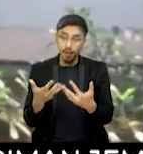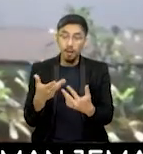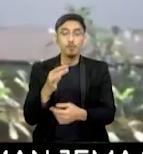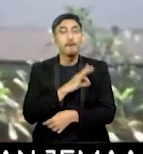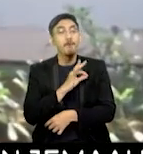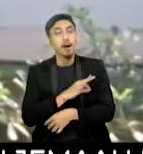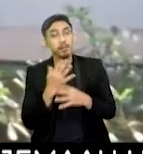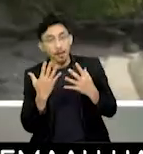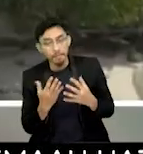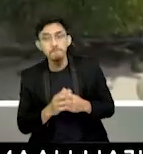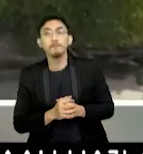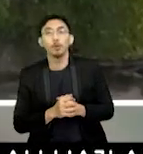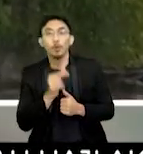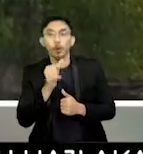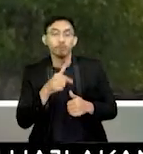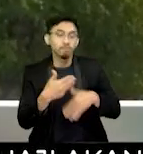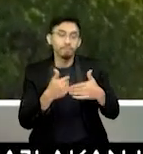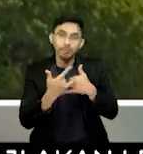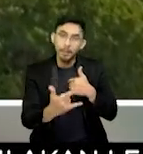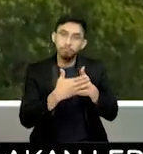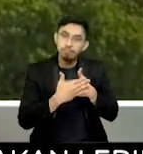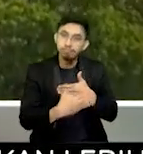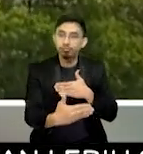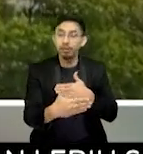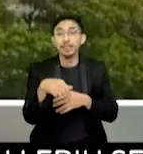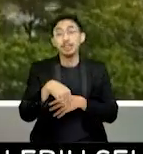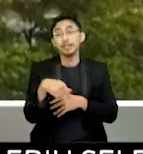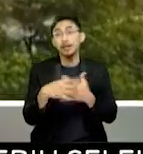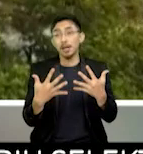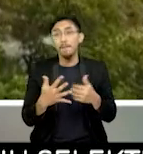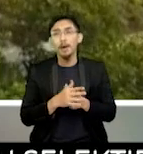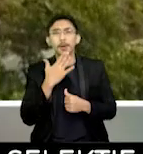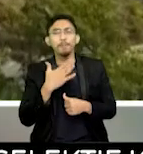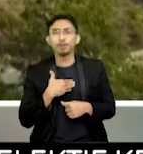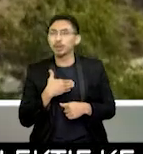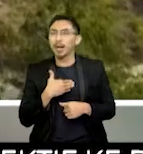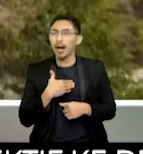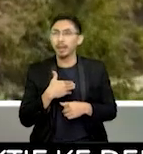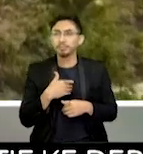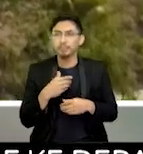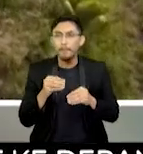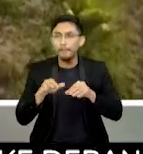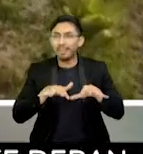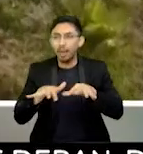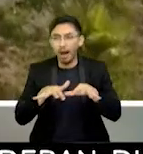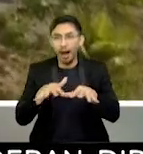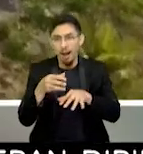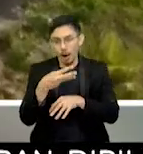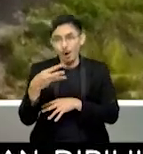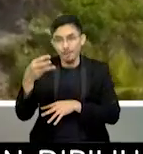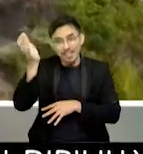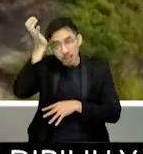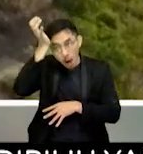agenda berkelanjutan. Indonesia sendiri telah memiliki peta jalan pertumbuhan ekonomi hijau yang menjadi